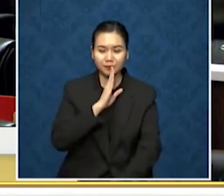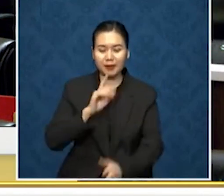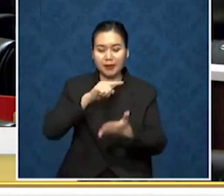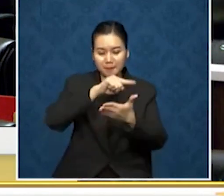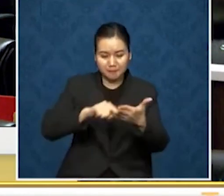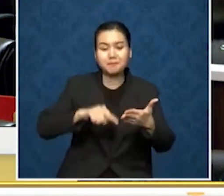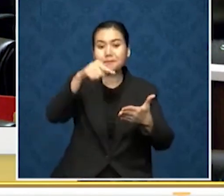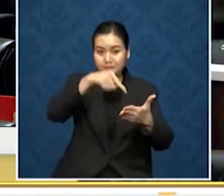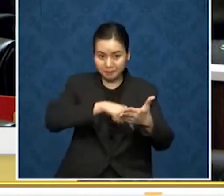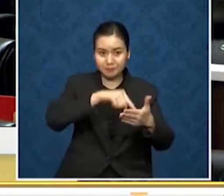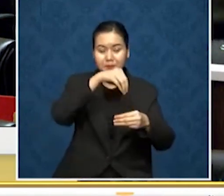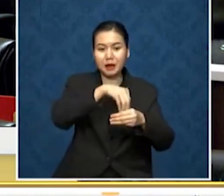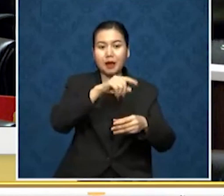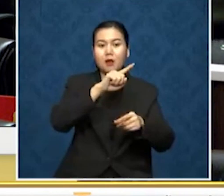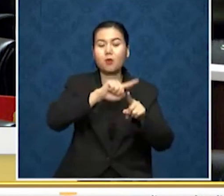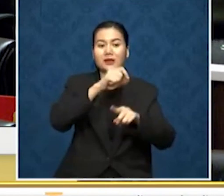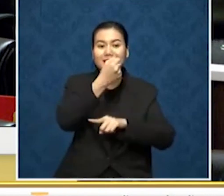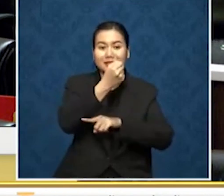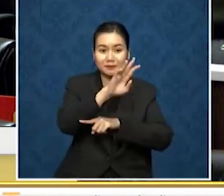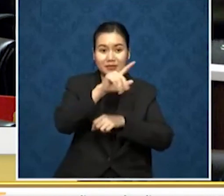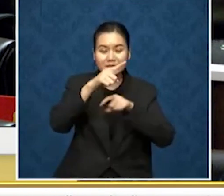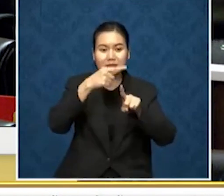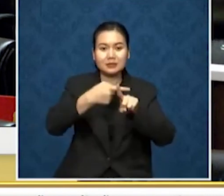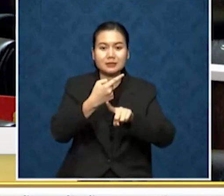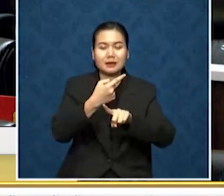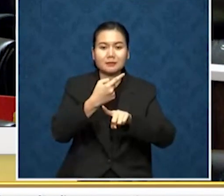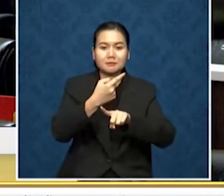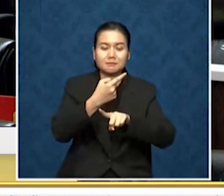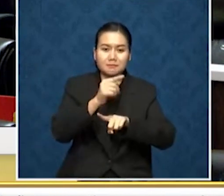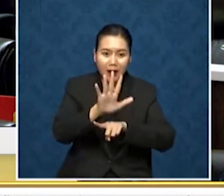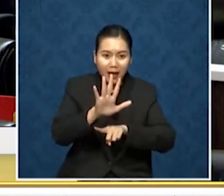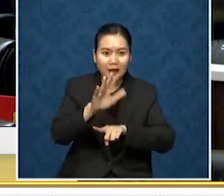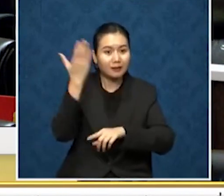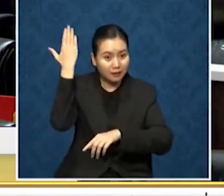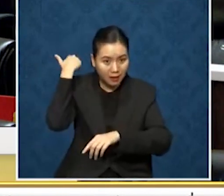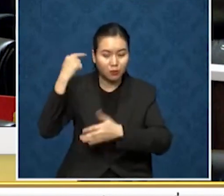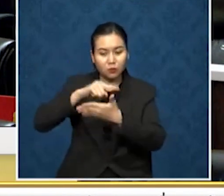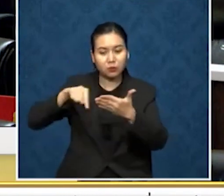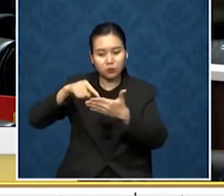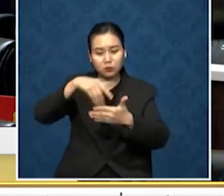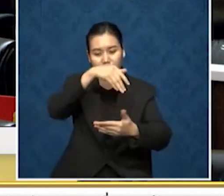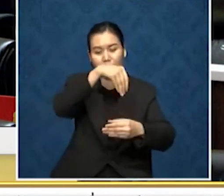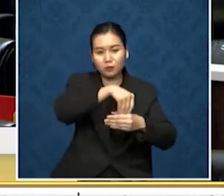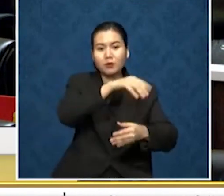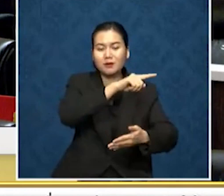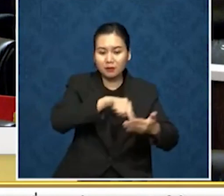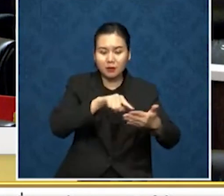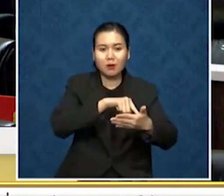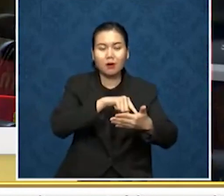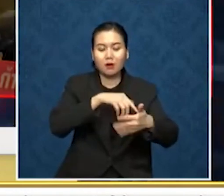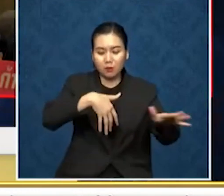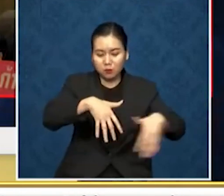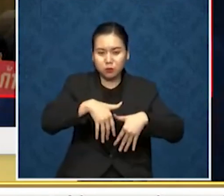เลือกตั้งเมื่อวันที่ 14พฤษภาคมเสียงของพี่น้องประชาชนที่ประกาศกึกก้อง